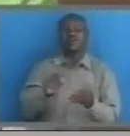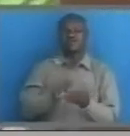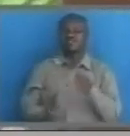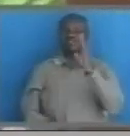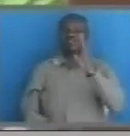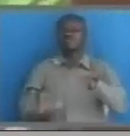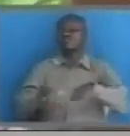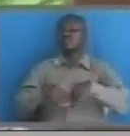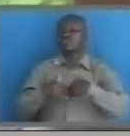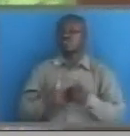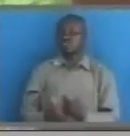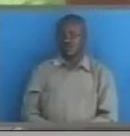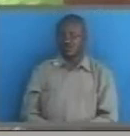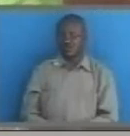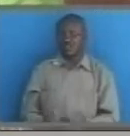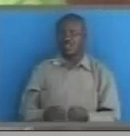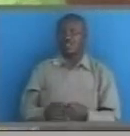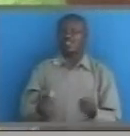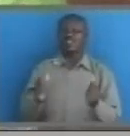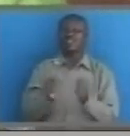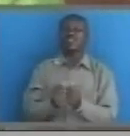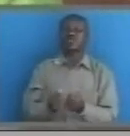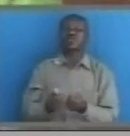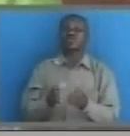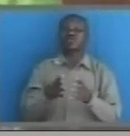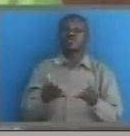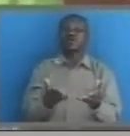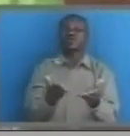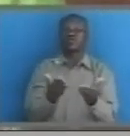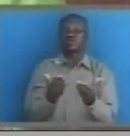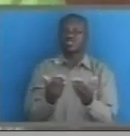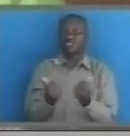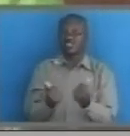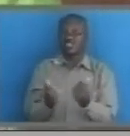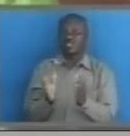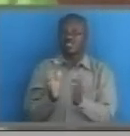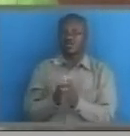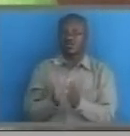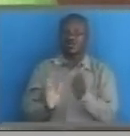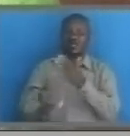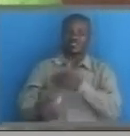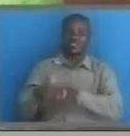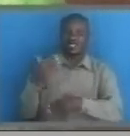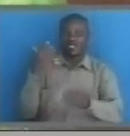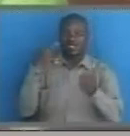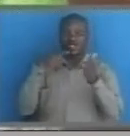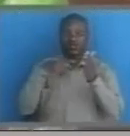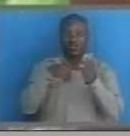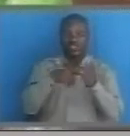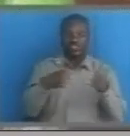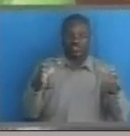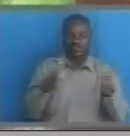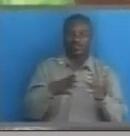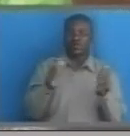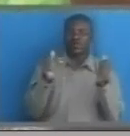Sana lakini kikubwa ni uwezeshaji kwa hiyo mimi naomba naiomba serikali Kama Kweli imeainisha Vizuri kifungu Namba 19